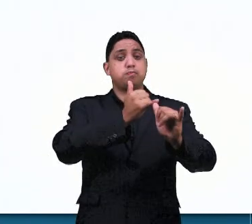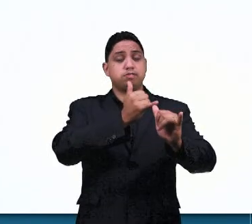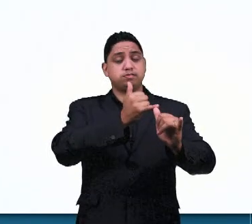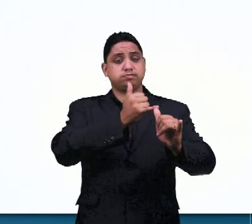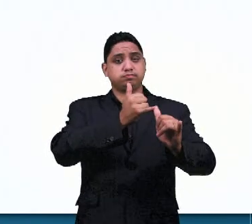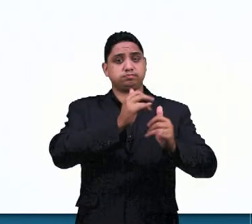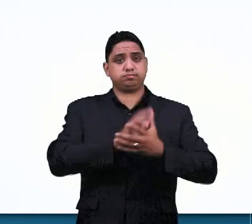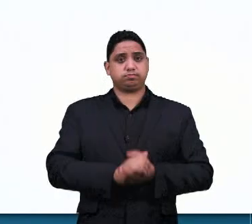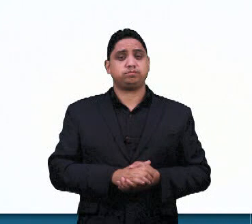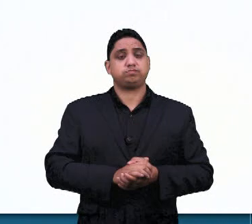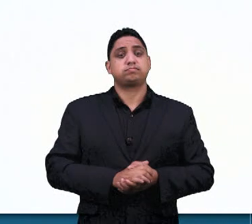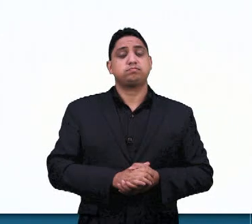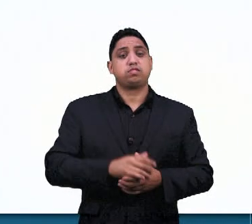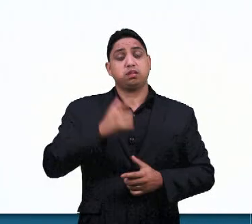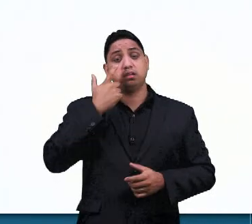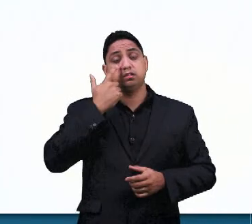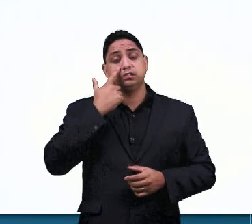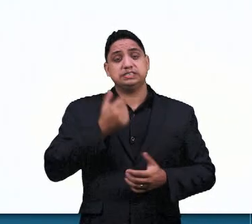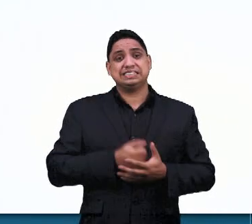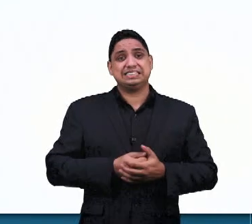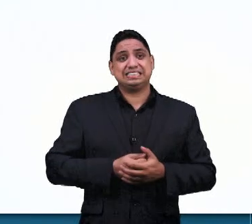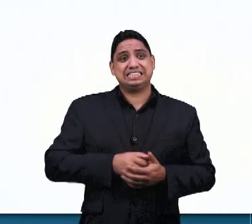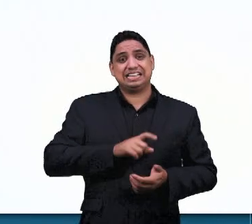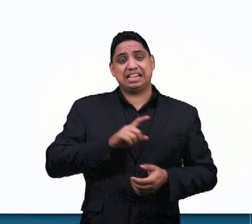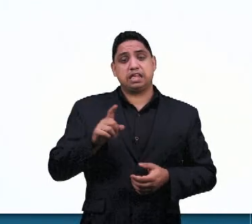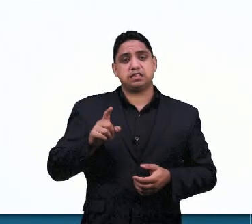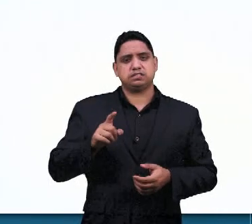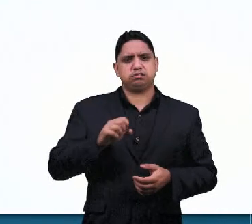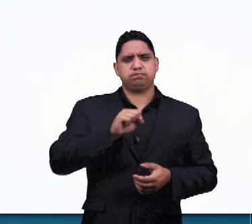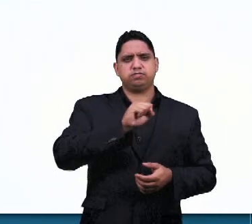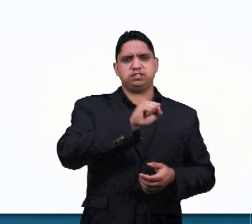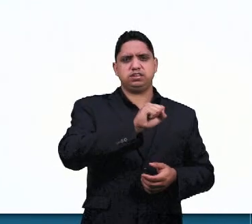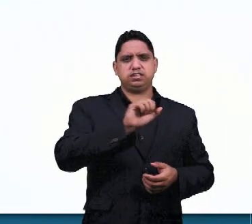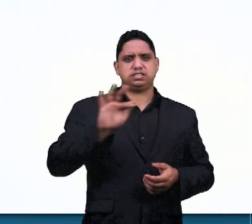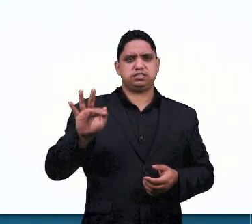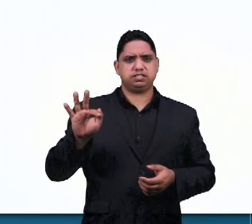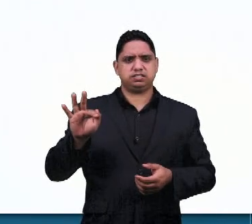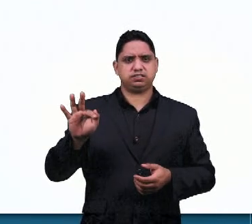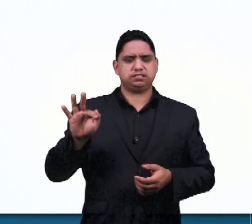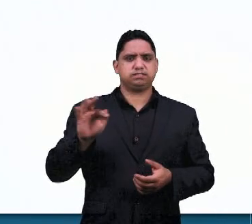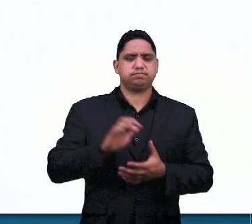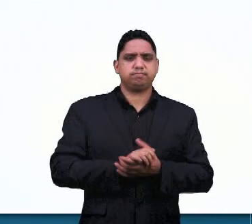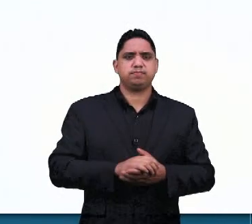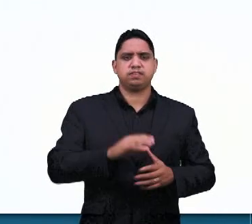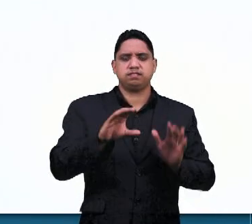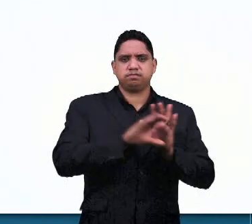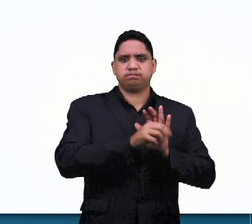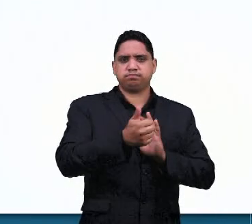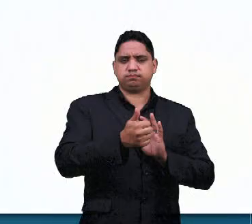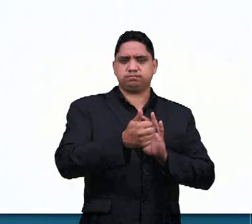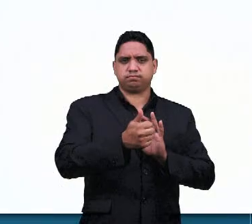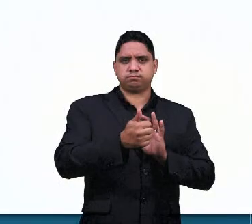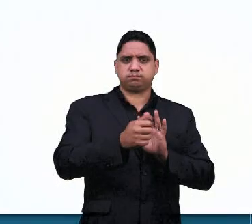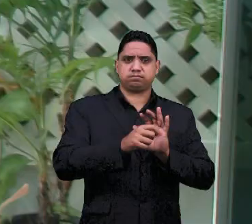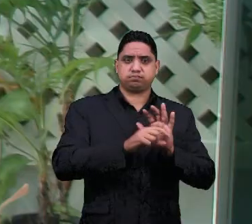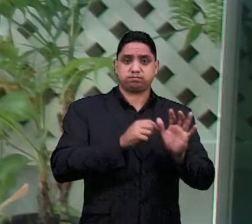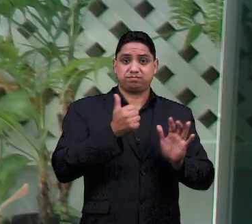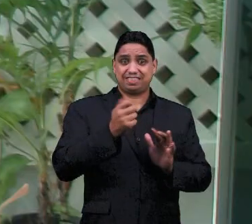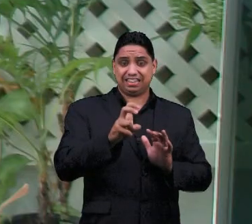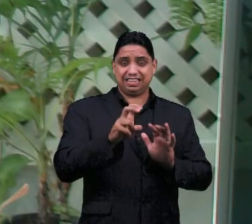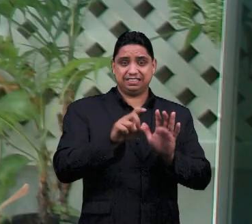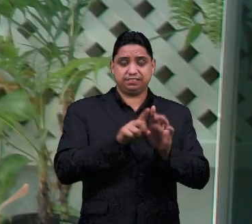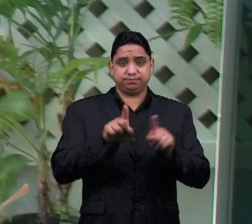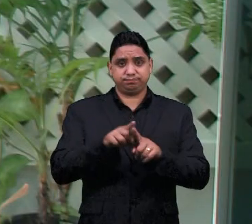signes, le son de la trompette. Donc nous allons voir ce qui est trouvé en Sophonie,